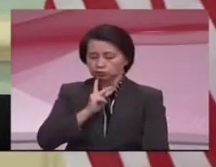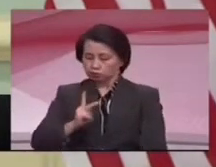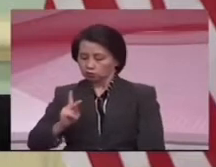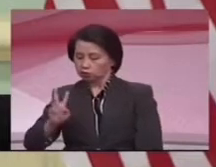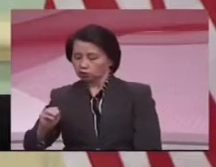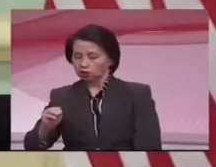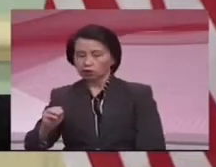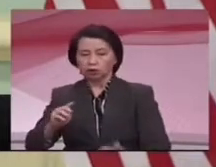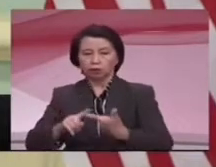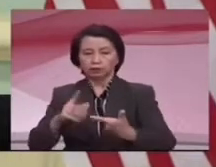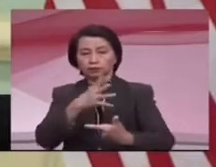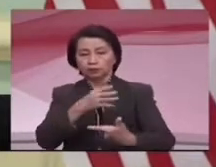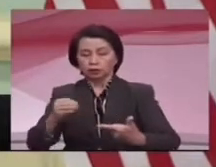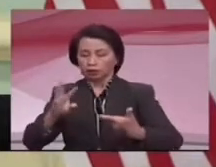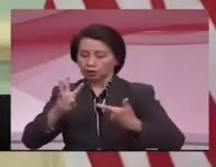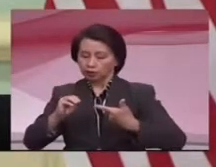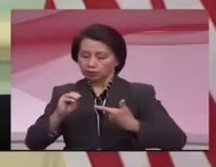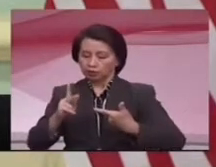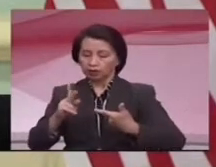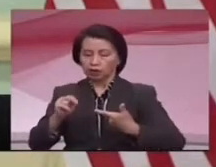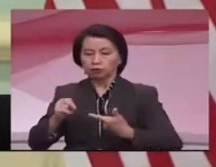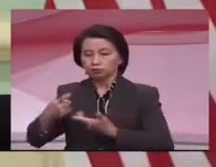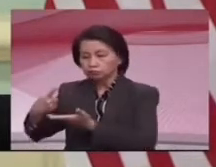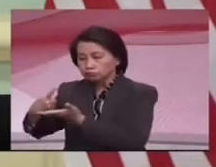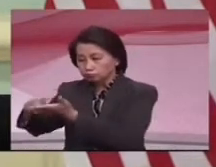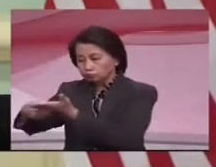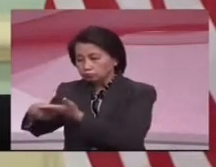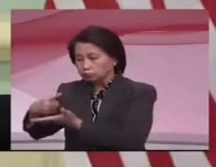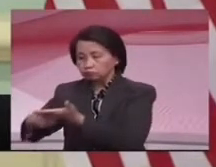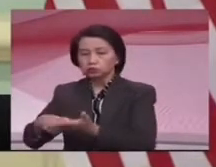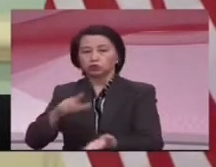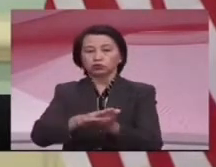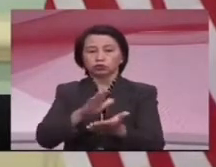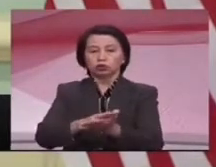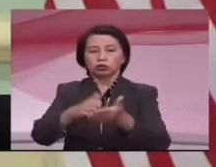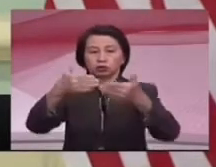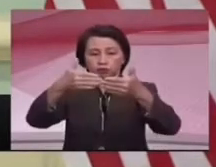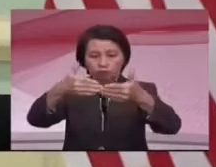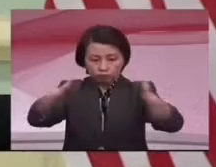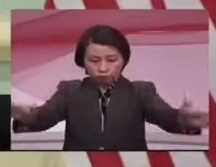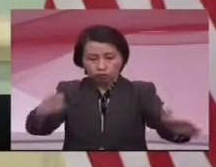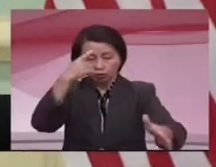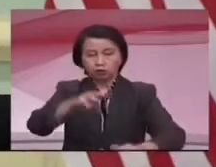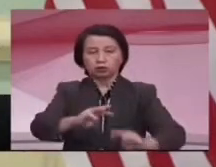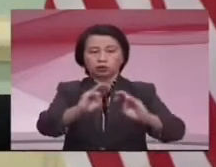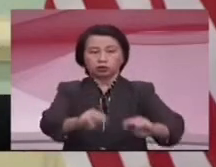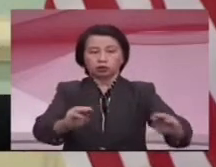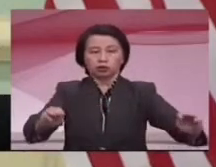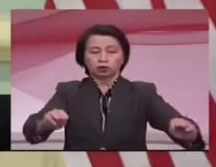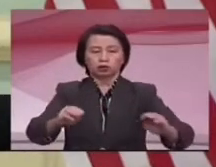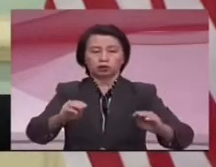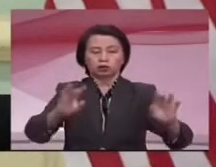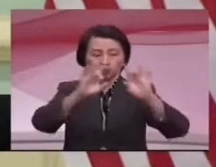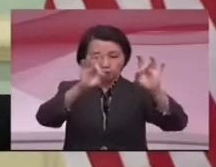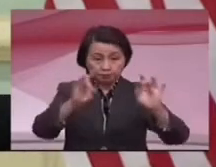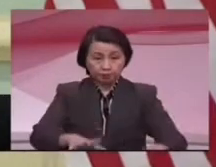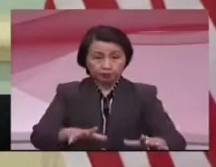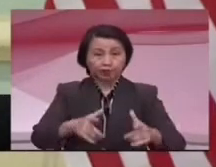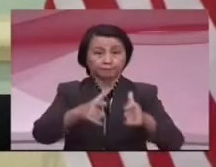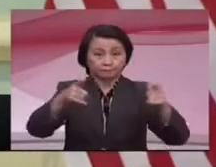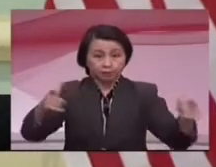dan majelis keselamatan negara MKN Sekolah Telah dibuka smule untuk murid kelas pepesan